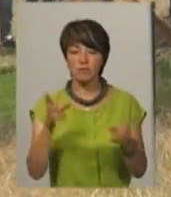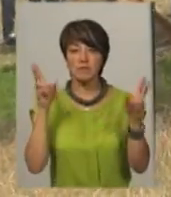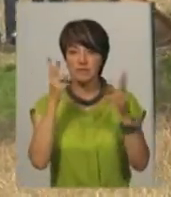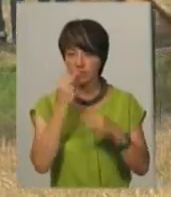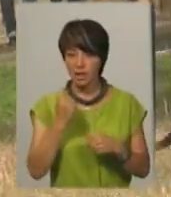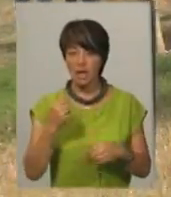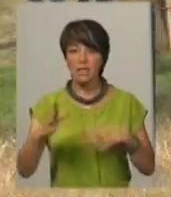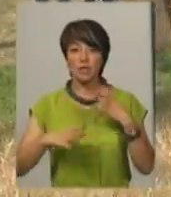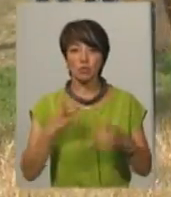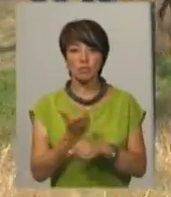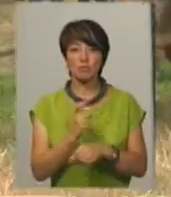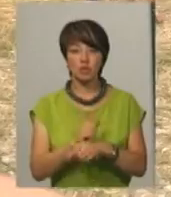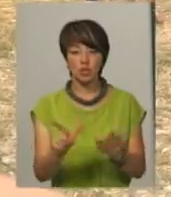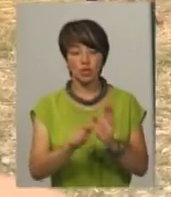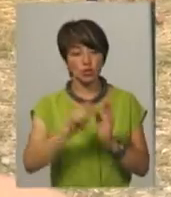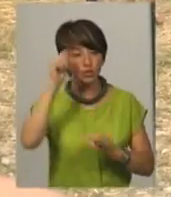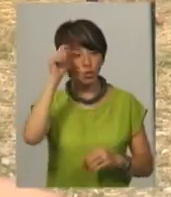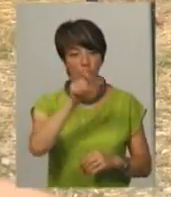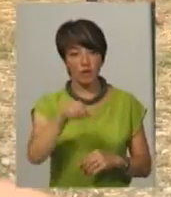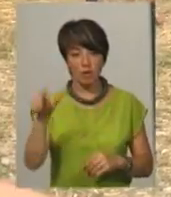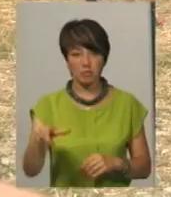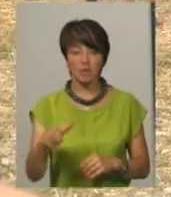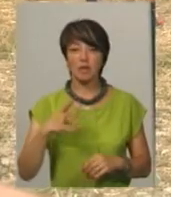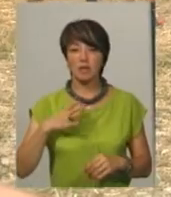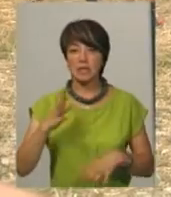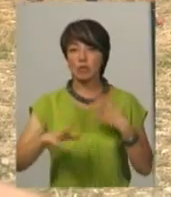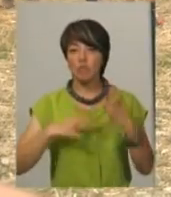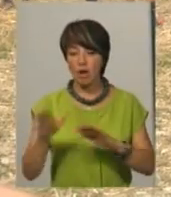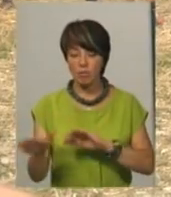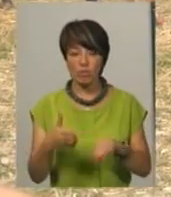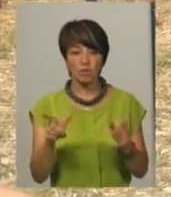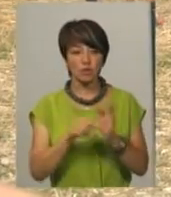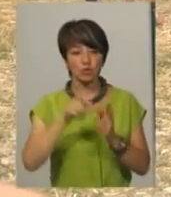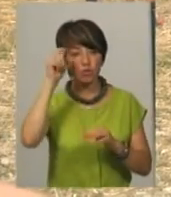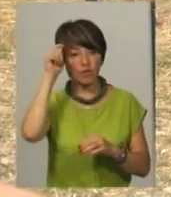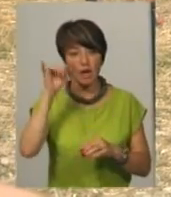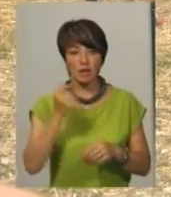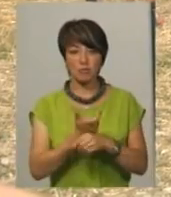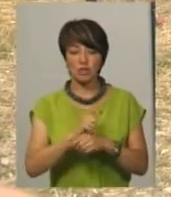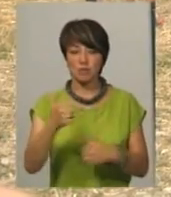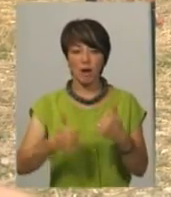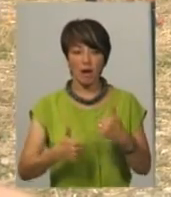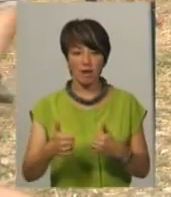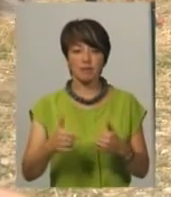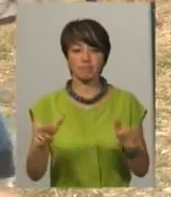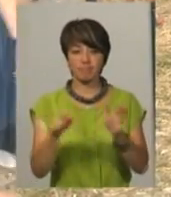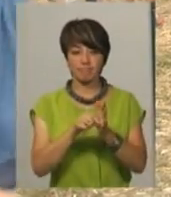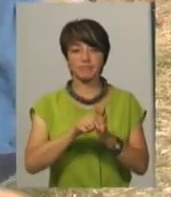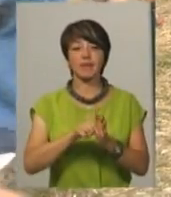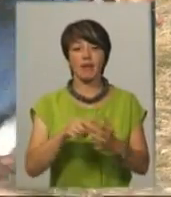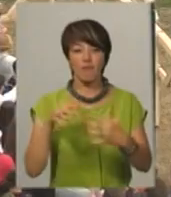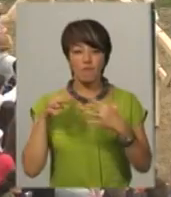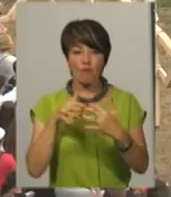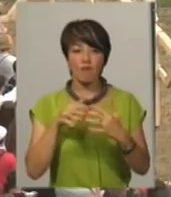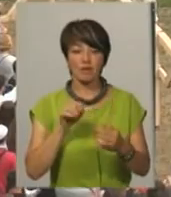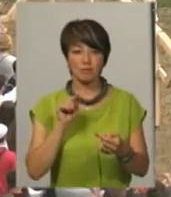адже тренується більше з чоловіками. Як правило, так і доводиться. І тренування проходять переважно з чоловіками, і найбільшість змагань теж доводиться воювати проти